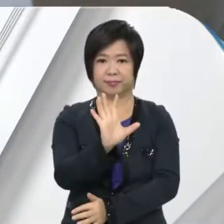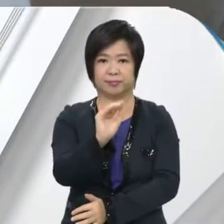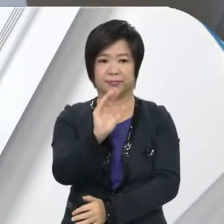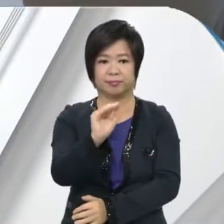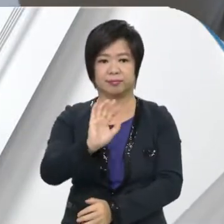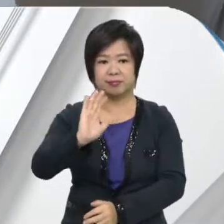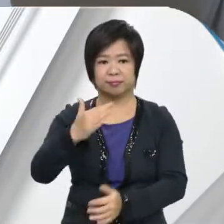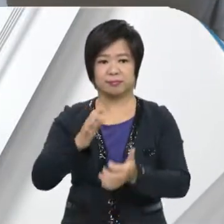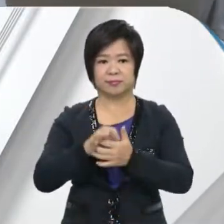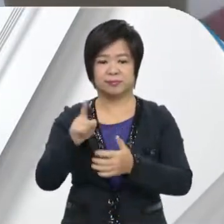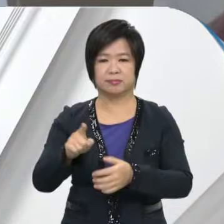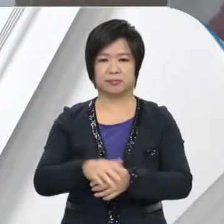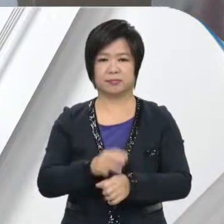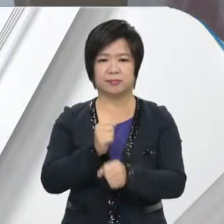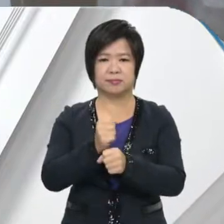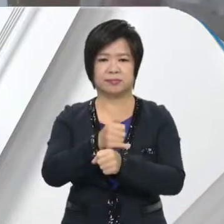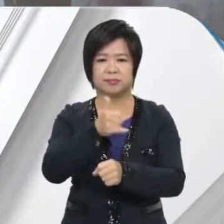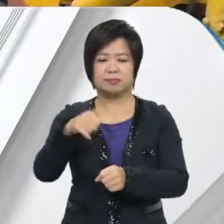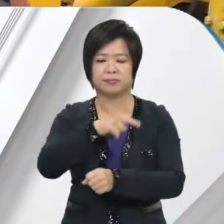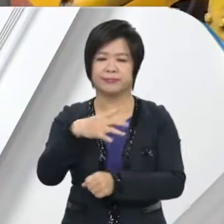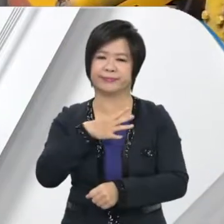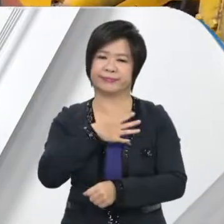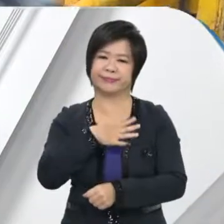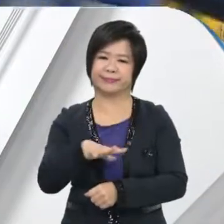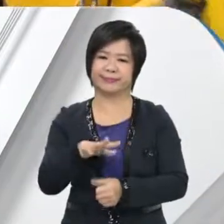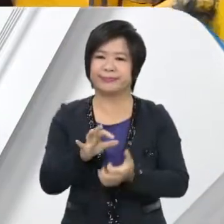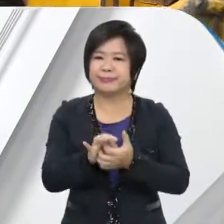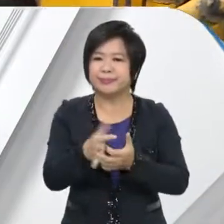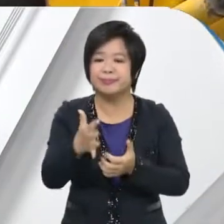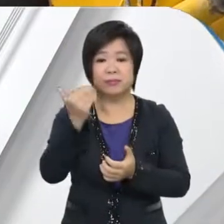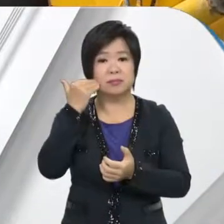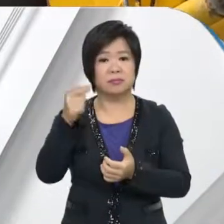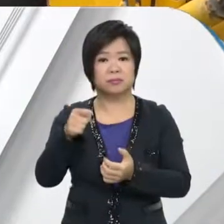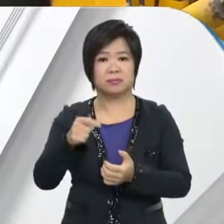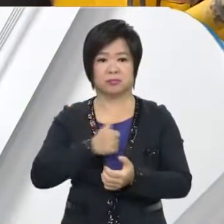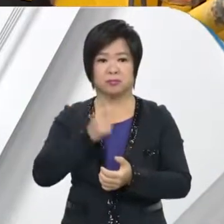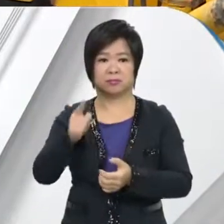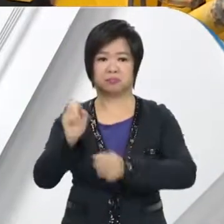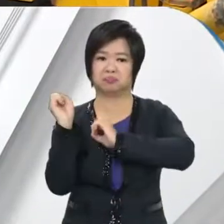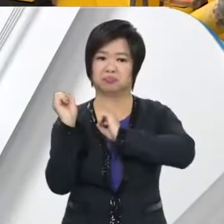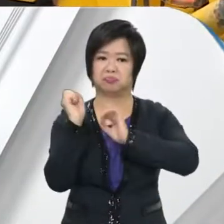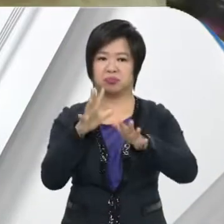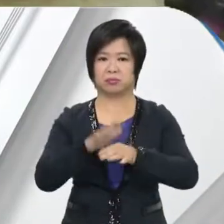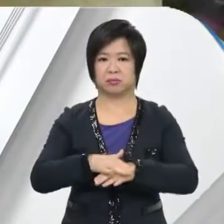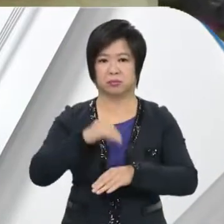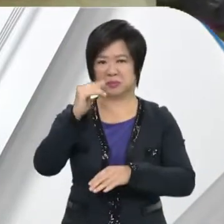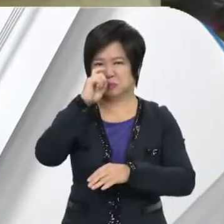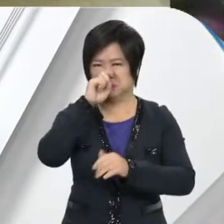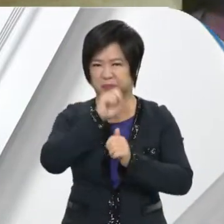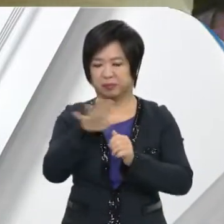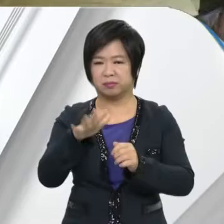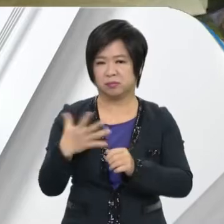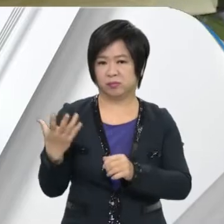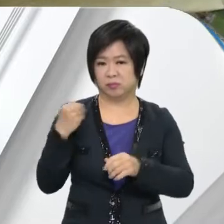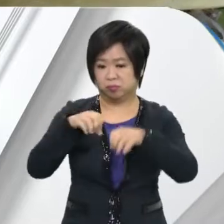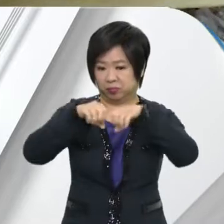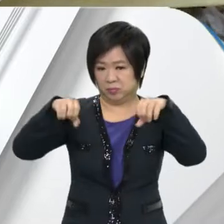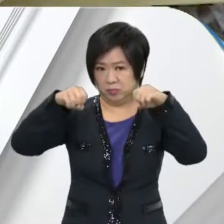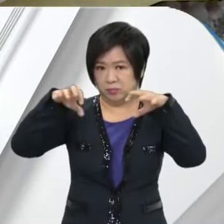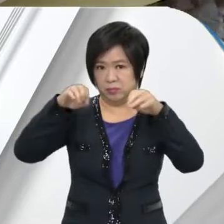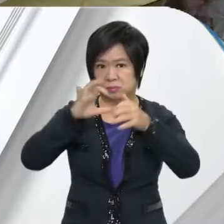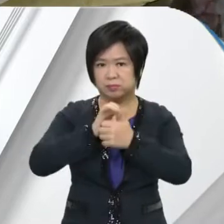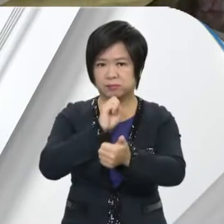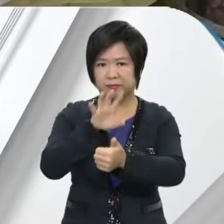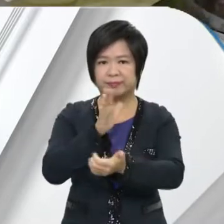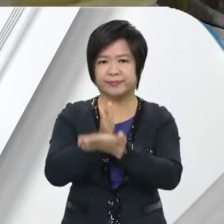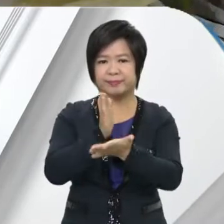他铁线的清洁炊烟，适当无奈何会讲，就算有民众直接的贴个污染性的 QA 灯管，也当见